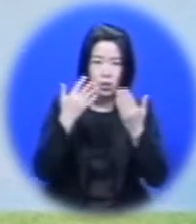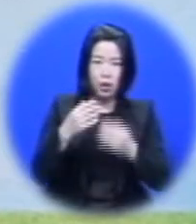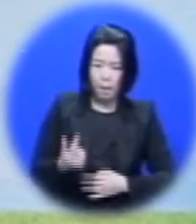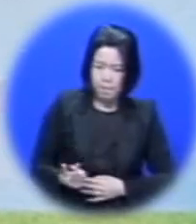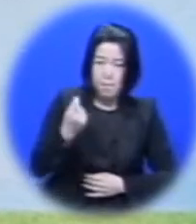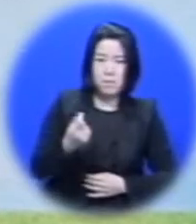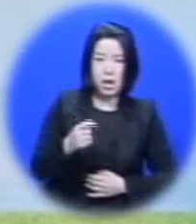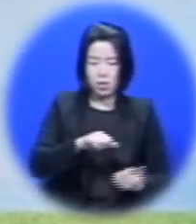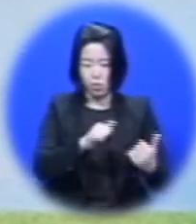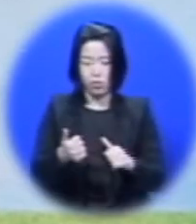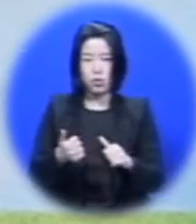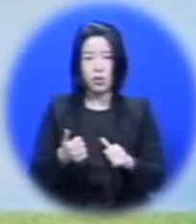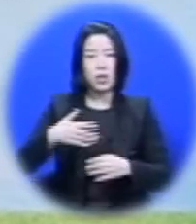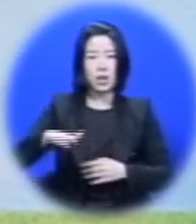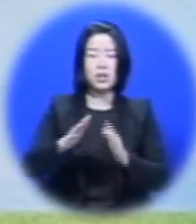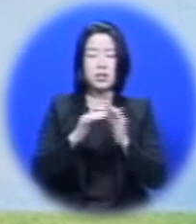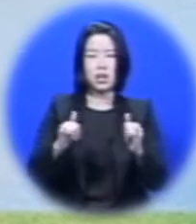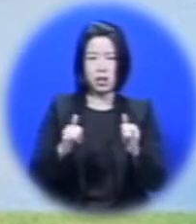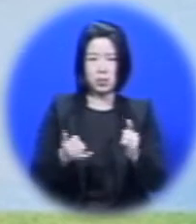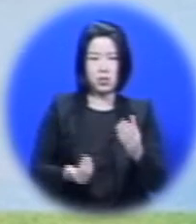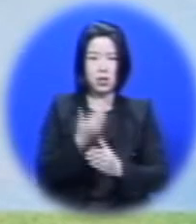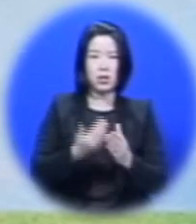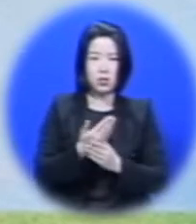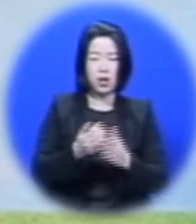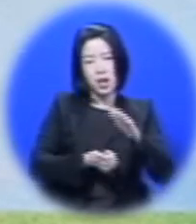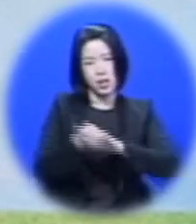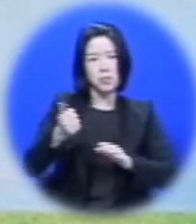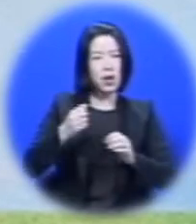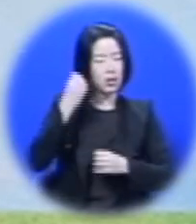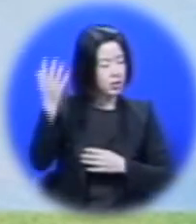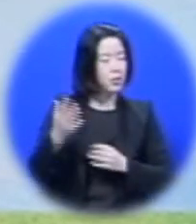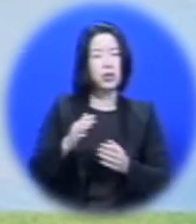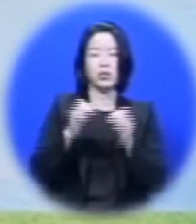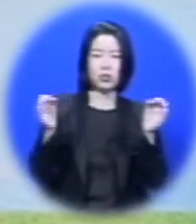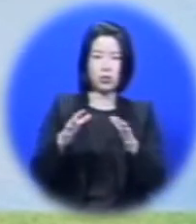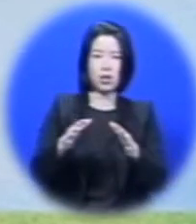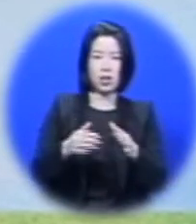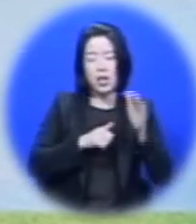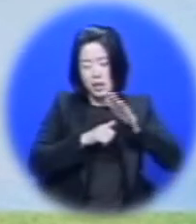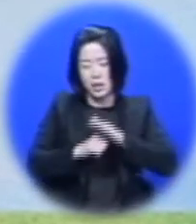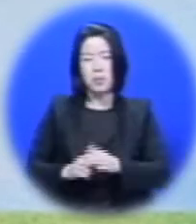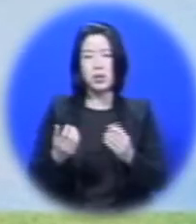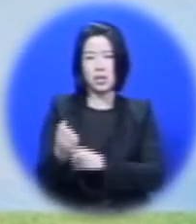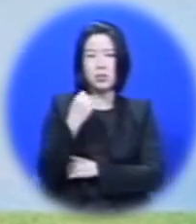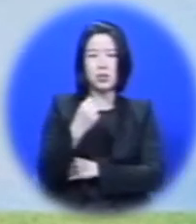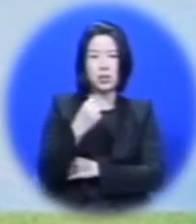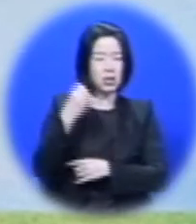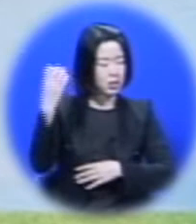사람이 생기기 시작한 겁니다. 희망을 잃어버리는 순간에 사람은 견딜 힘을 잃어버리는 거거든요.